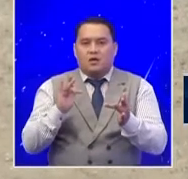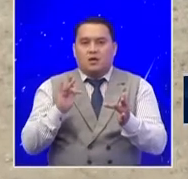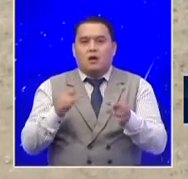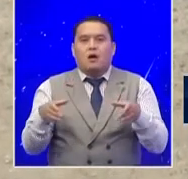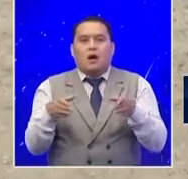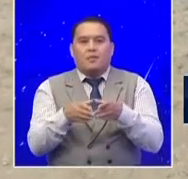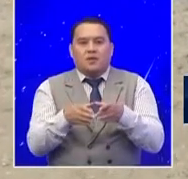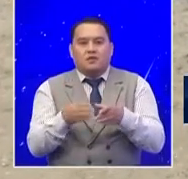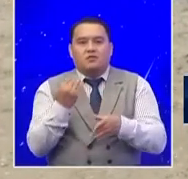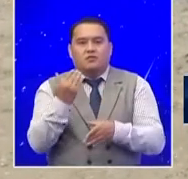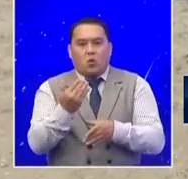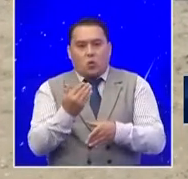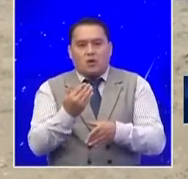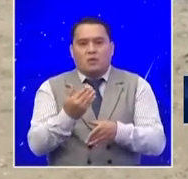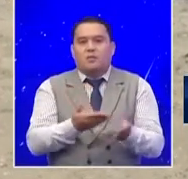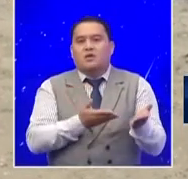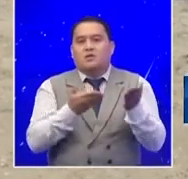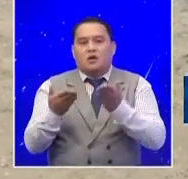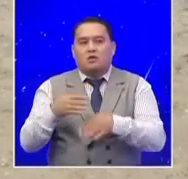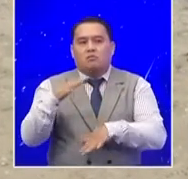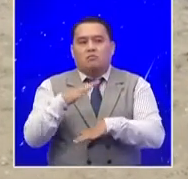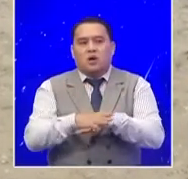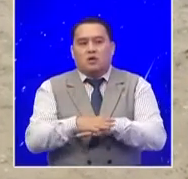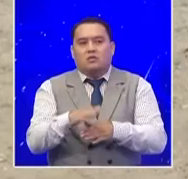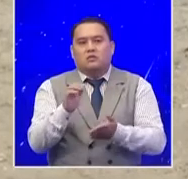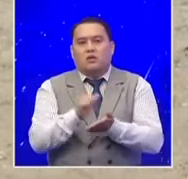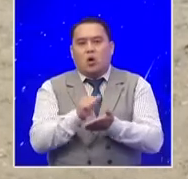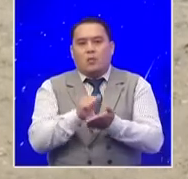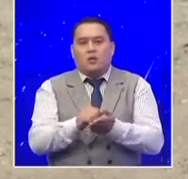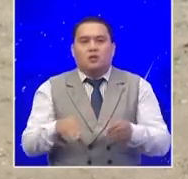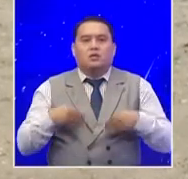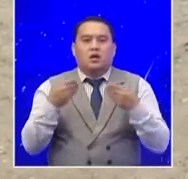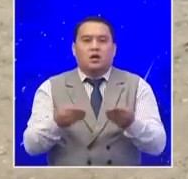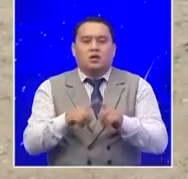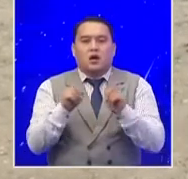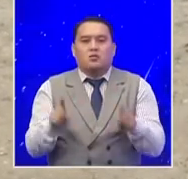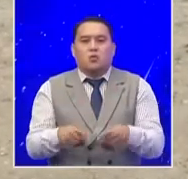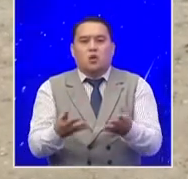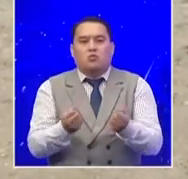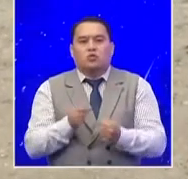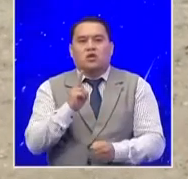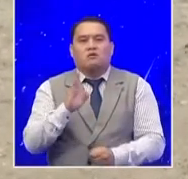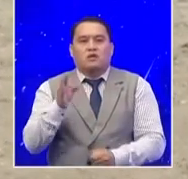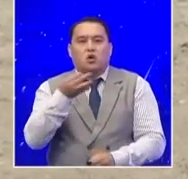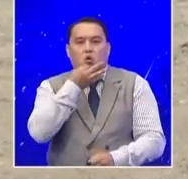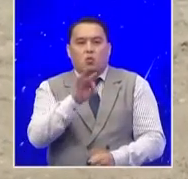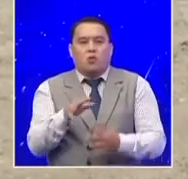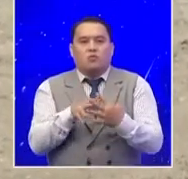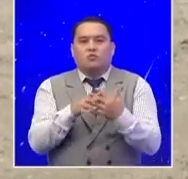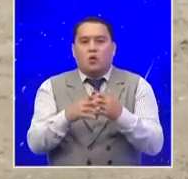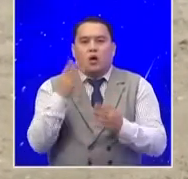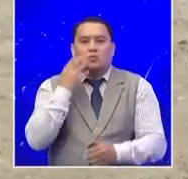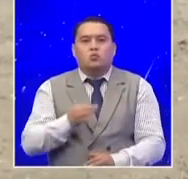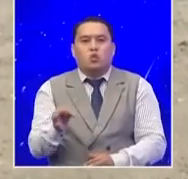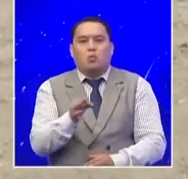Подала онлайн-заявку. В тот же день пригласили меня в банк, сдала все документы. Мне дали сертификат на получение квартиры в любом населенном пункте